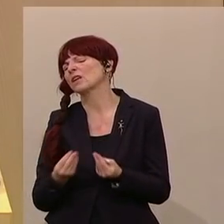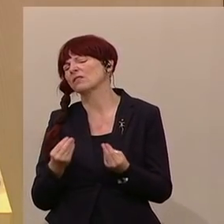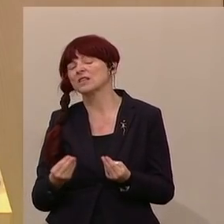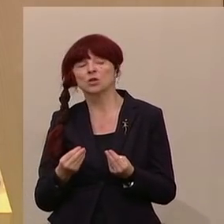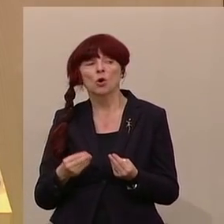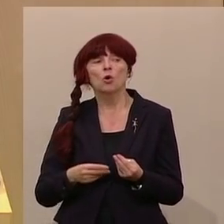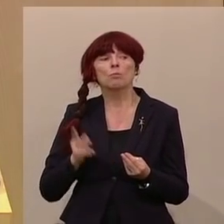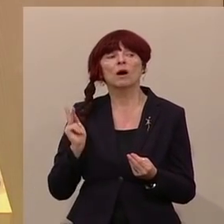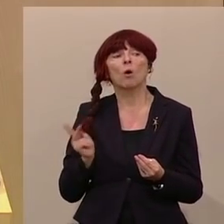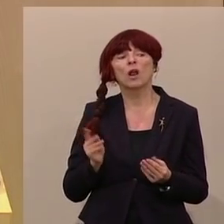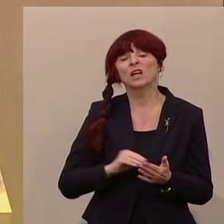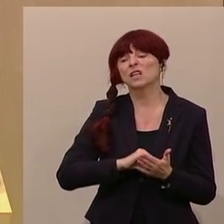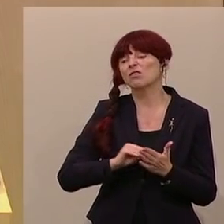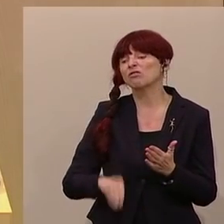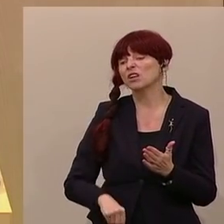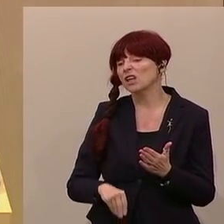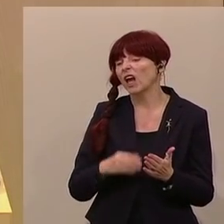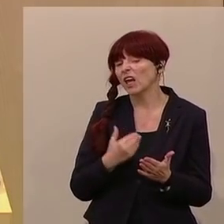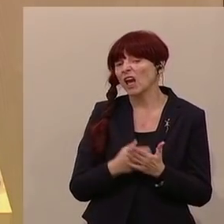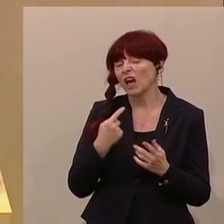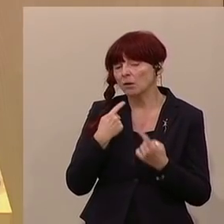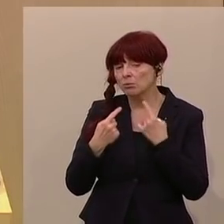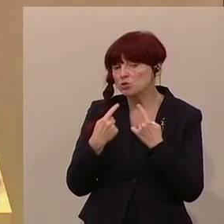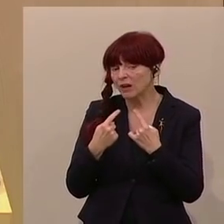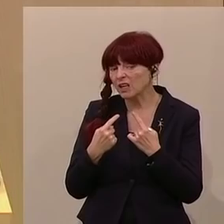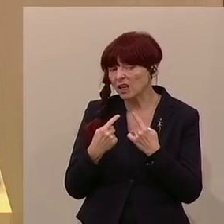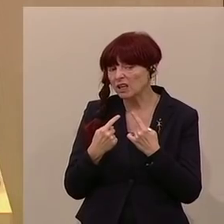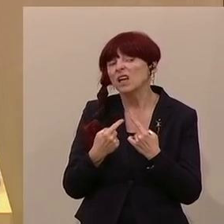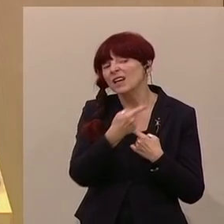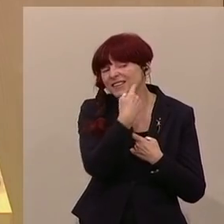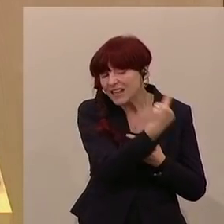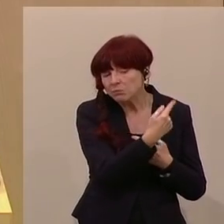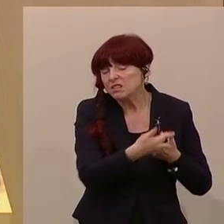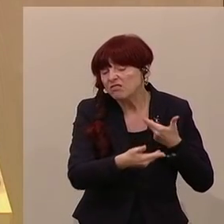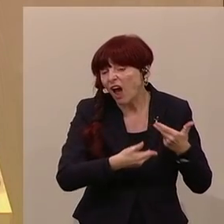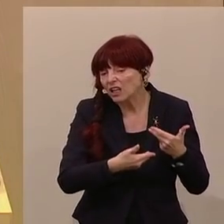ihr inzwischen verhandelt, ob die nur schlechter Stellungen sind, das machen wir anders mal. So.